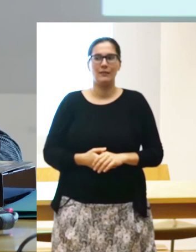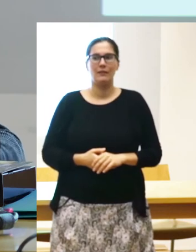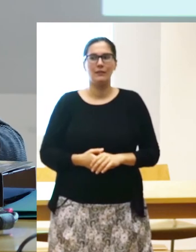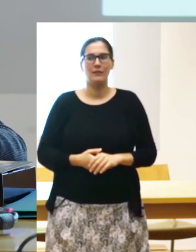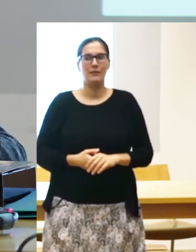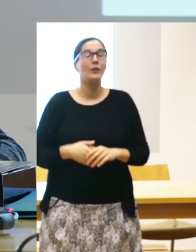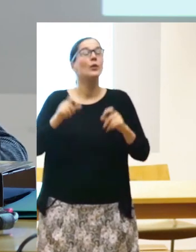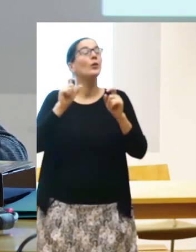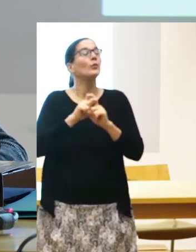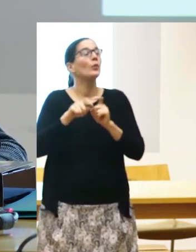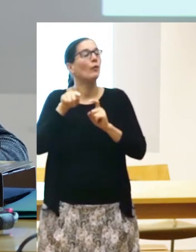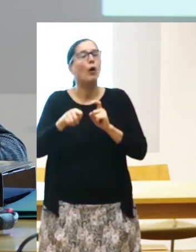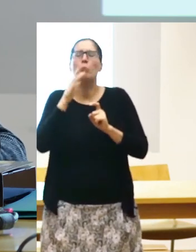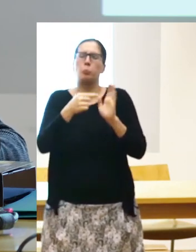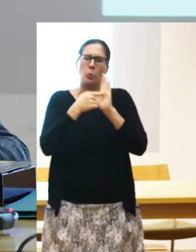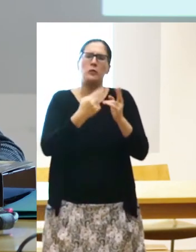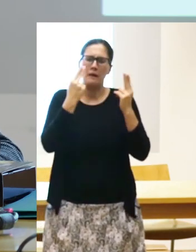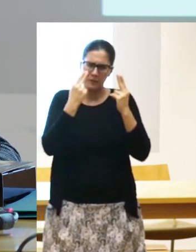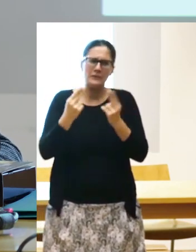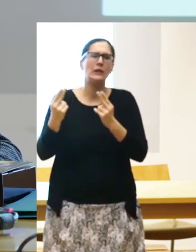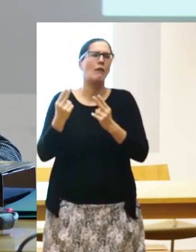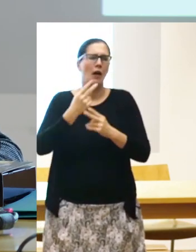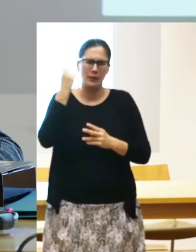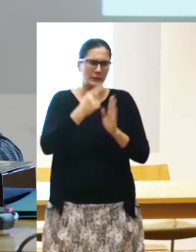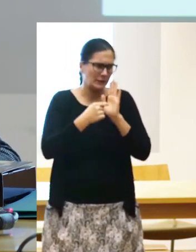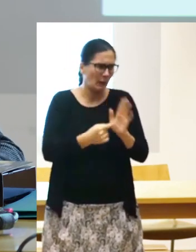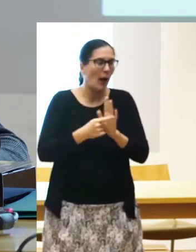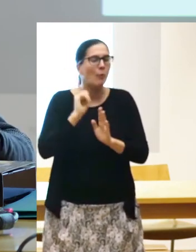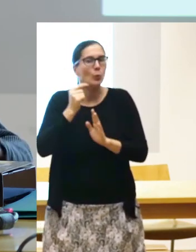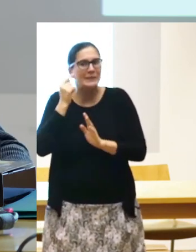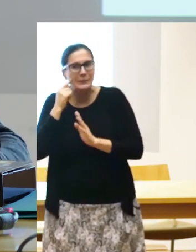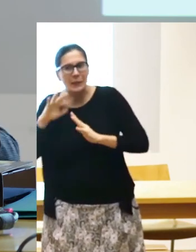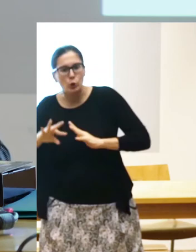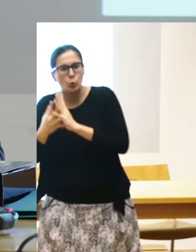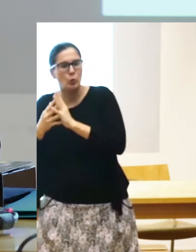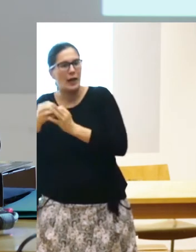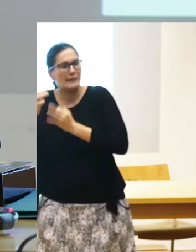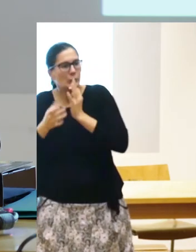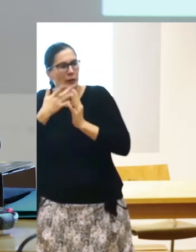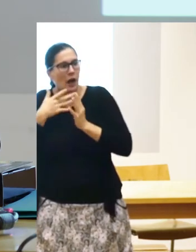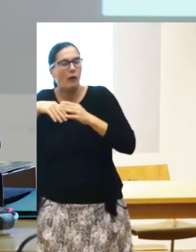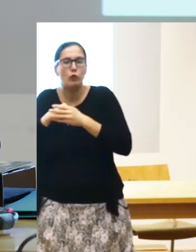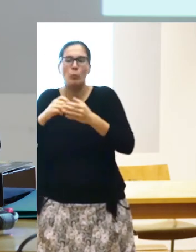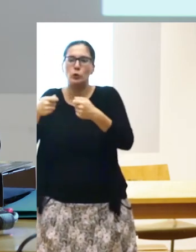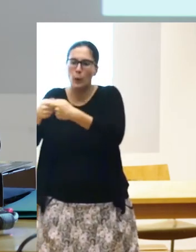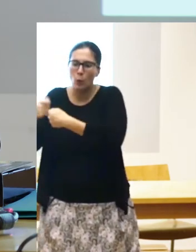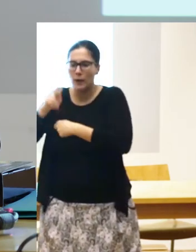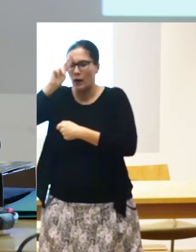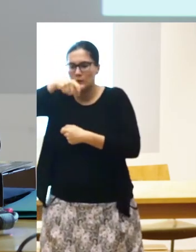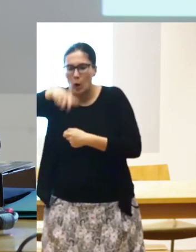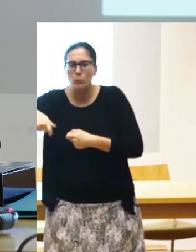uhybných manévrů budujeme v podstatě infrastrukturu té instituce ve spolupráci jako s umělci, s kurátory a s tím okolím. To znamená